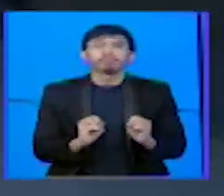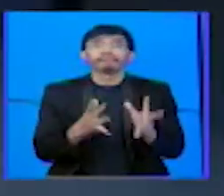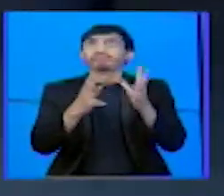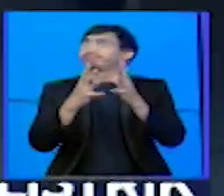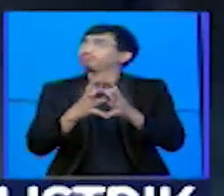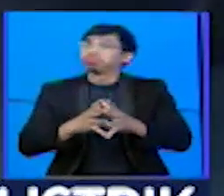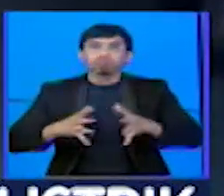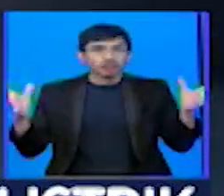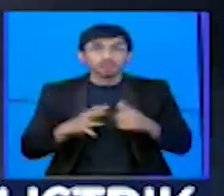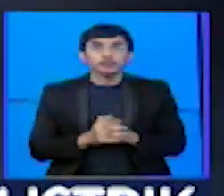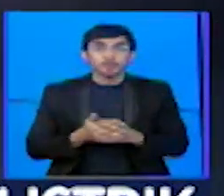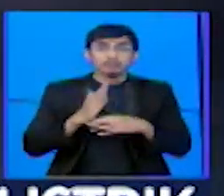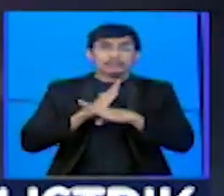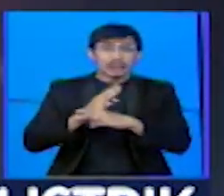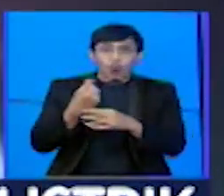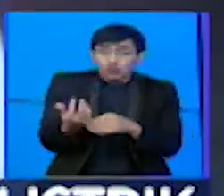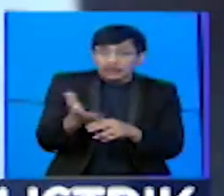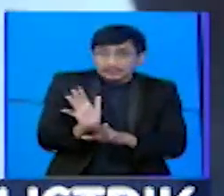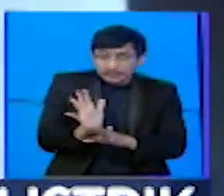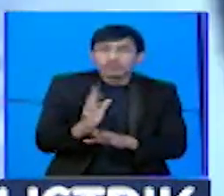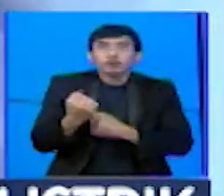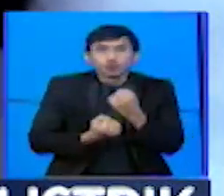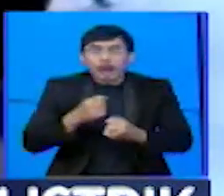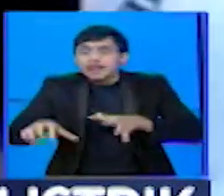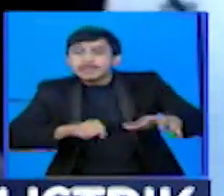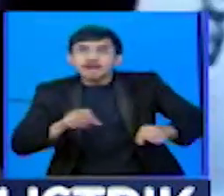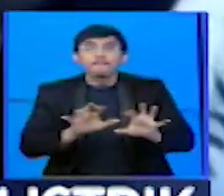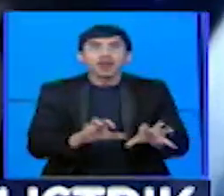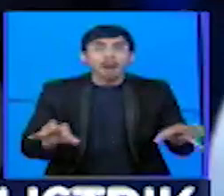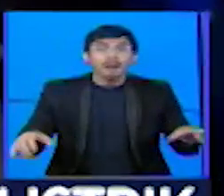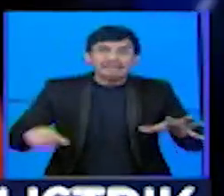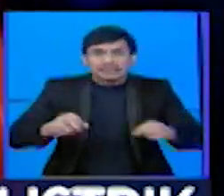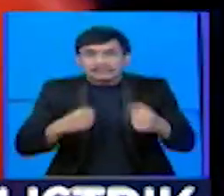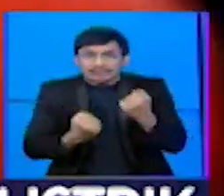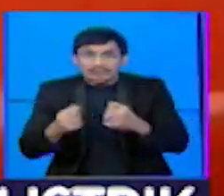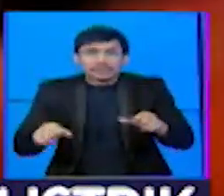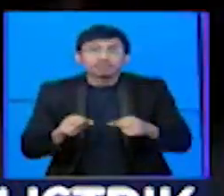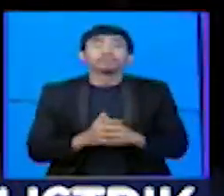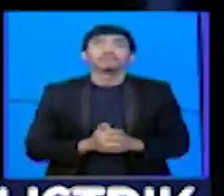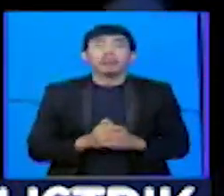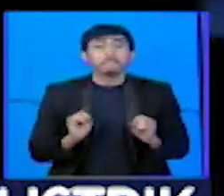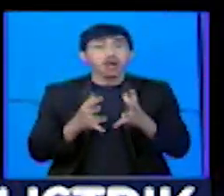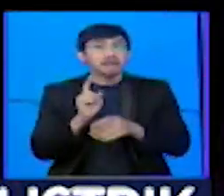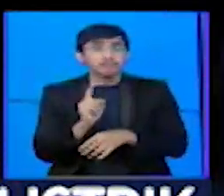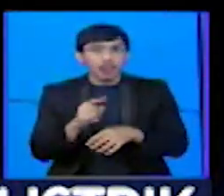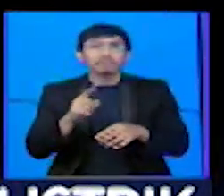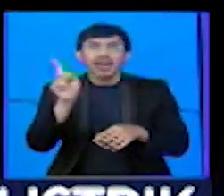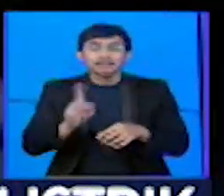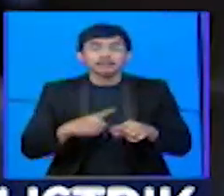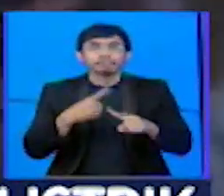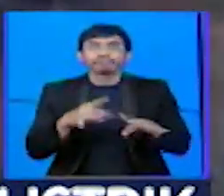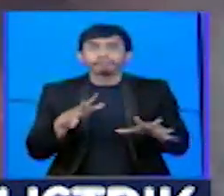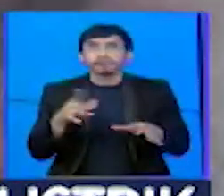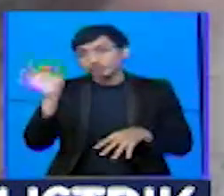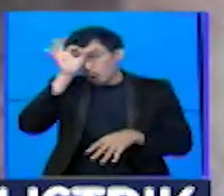berusaha menyelamatkan barang dagangan mereka. Penyebab pasti kebakaran yang diduga akibat korsleting listrik masih diselidiki polisi.